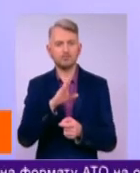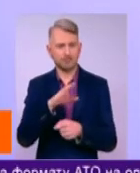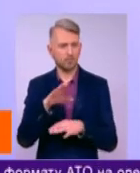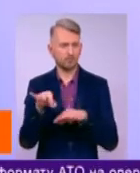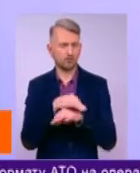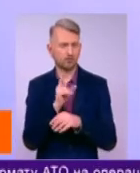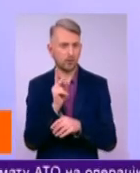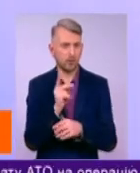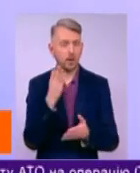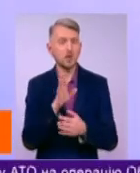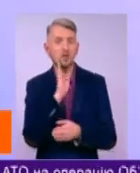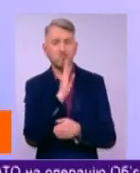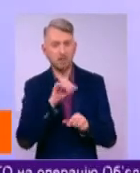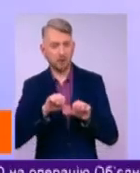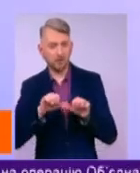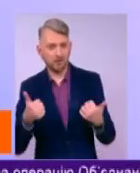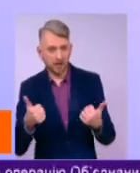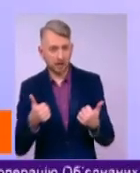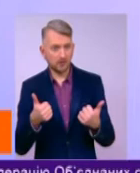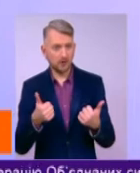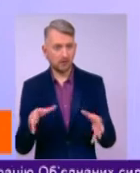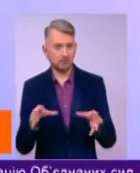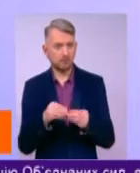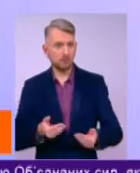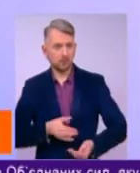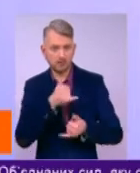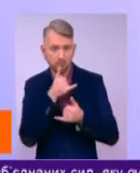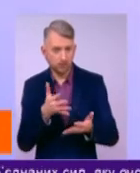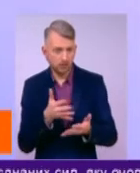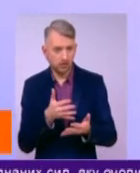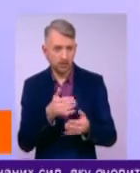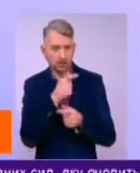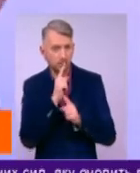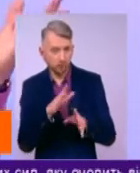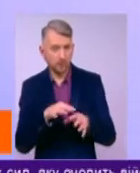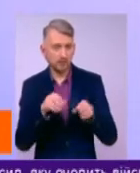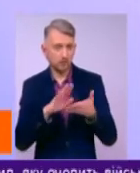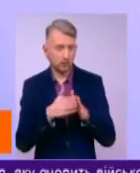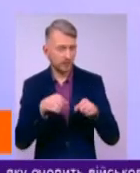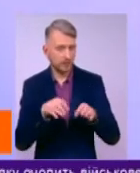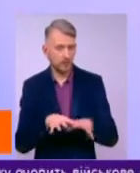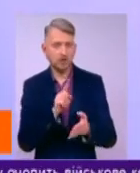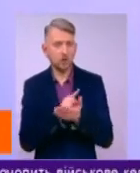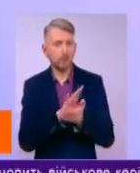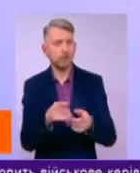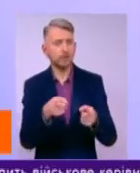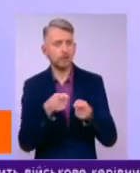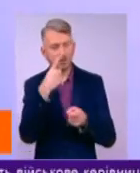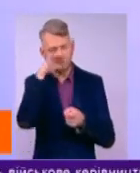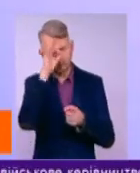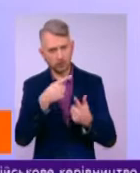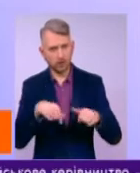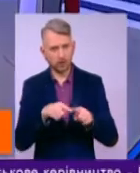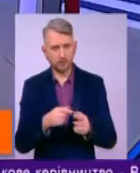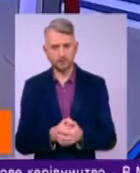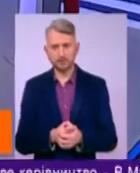і він перестане жити разом, то ситуація буде вирішена. Тобто не обов'язково тут залучати правоохоронні органи. Ну, я